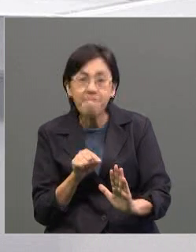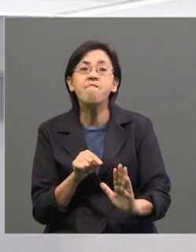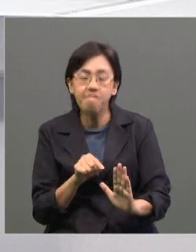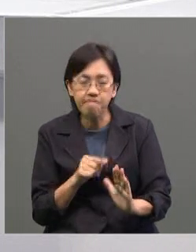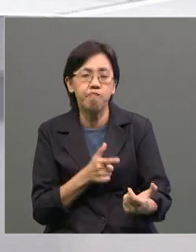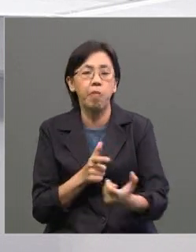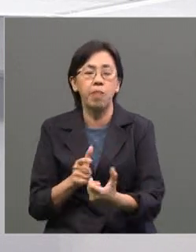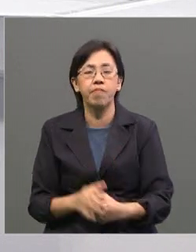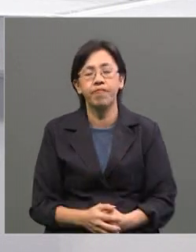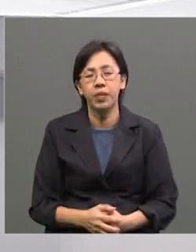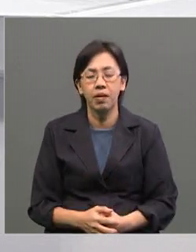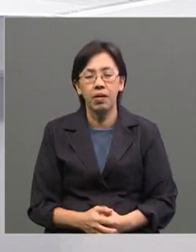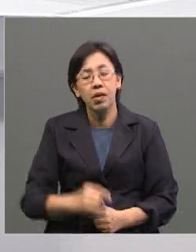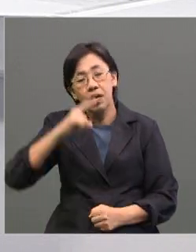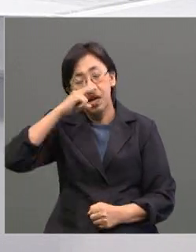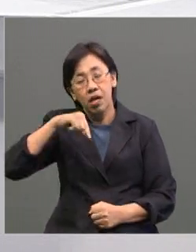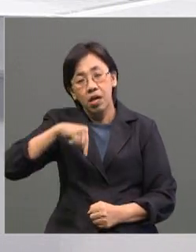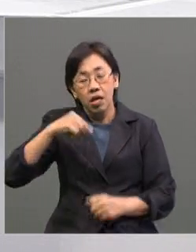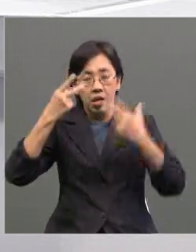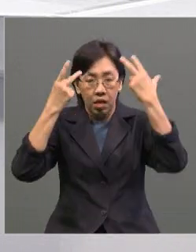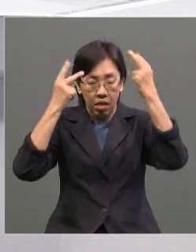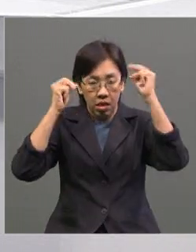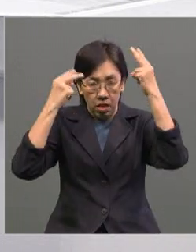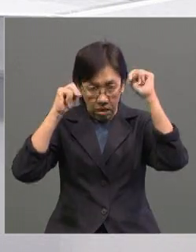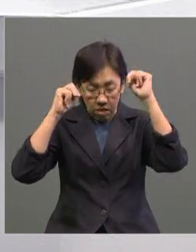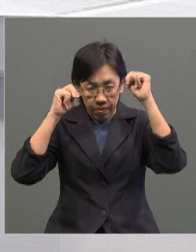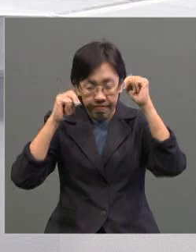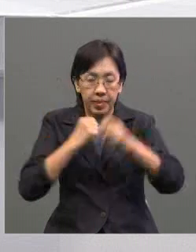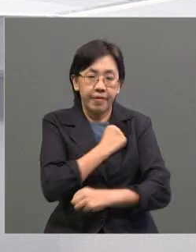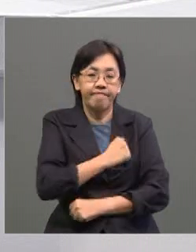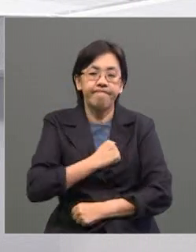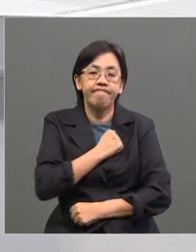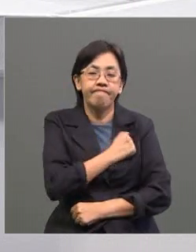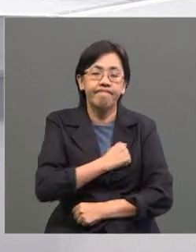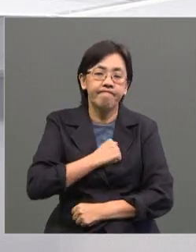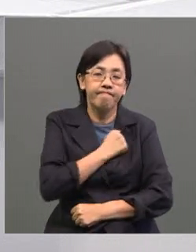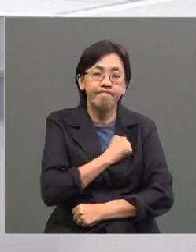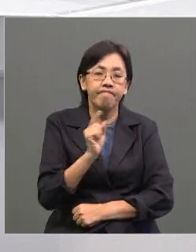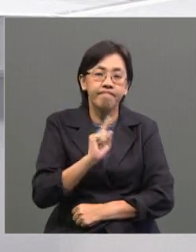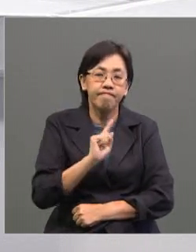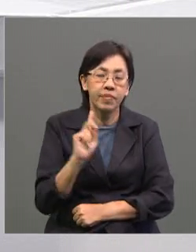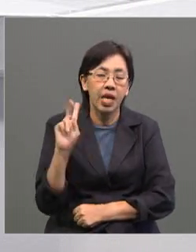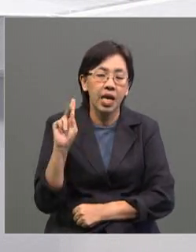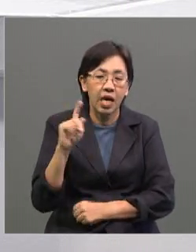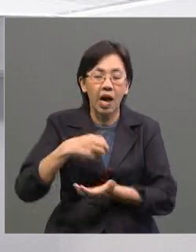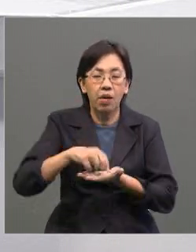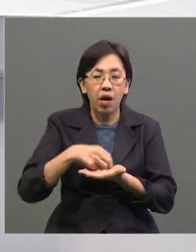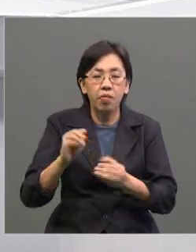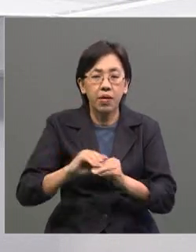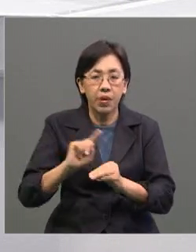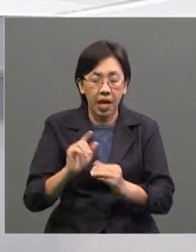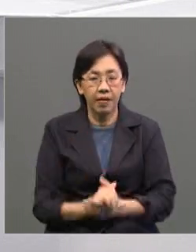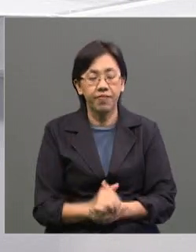ในขณะที่ทางฝากฝั่งไทยนะครับคุณผู้ชมวันนี้ท่านนายกรัฐมนตรีต้องแสดงความเสียใจเพราะว่ามีรายงานล่าสุดออกมาอี